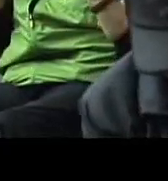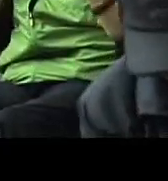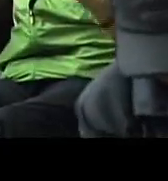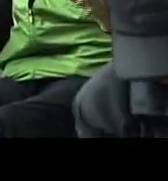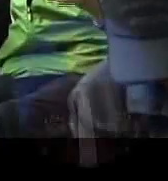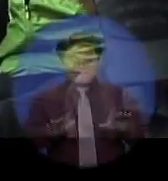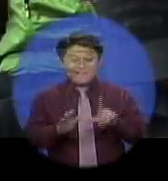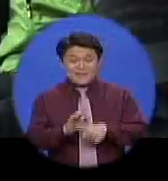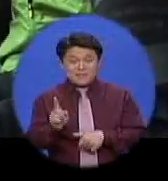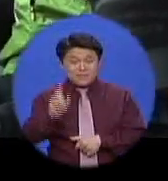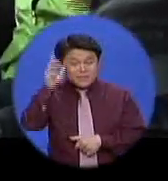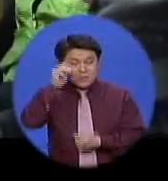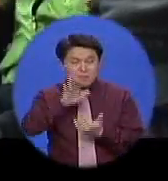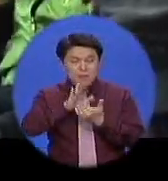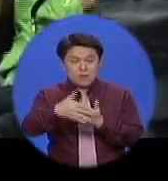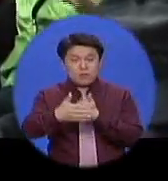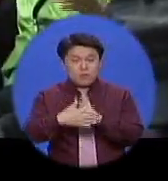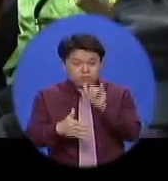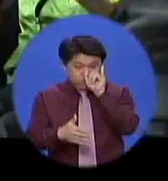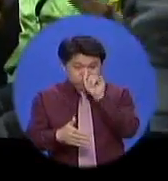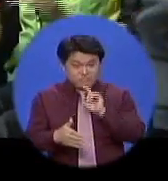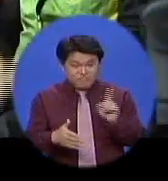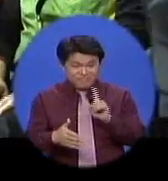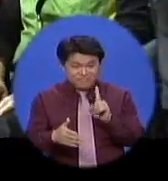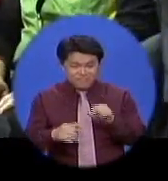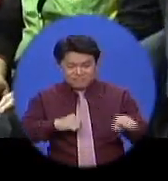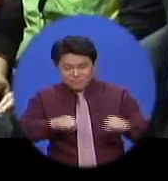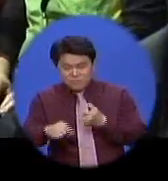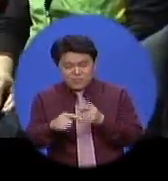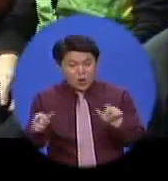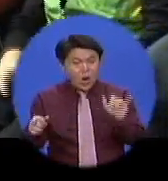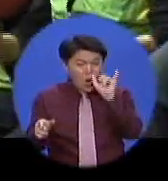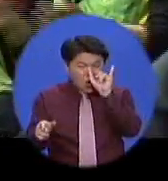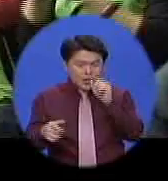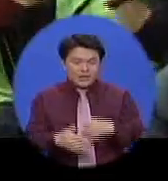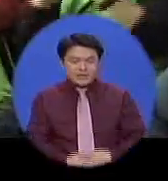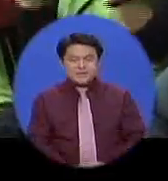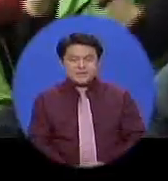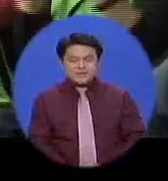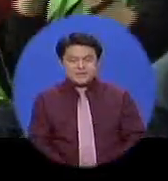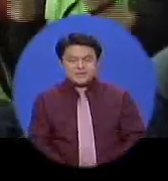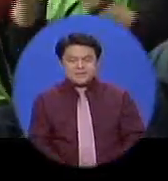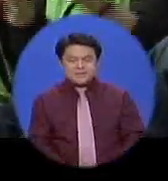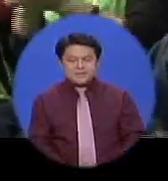이번 시간은 치매 예방에 도움이 되는 동작들을 하고 있는데요.